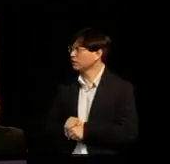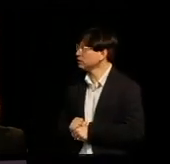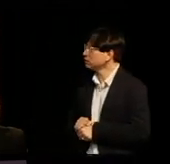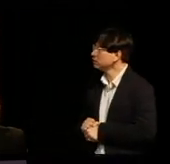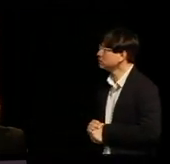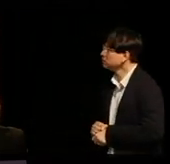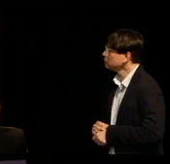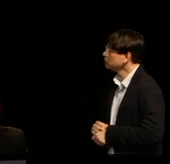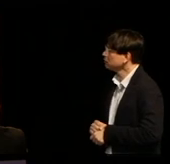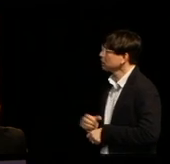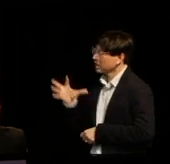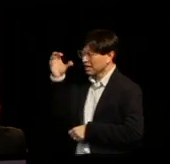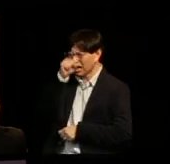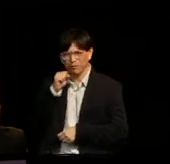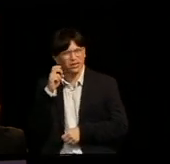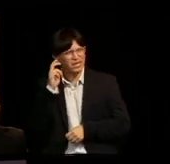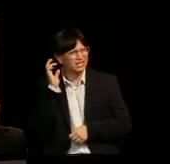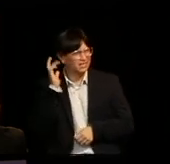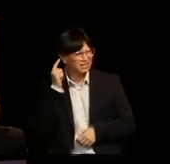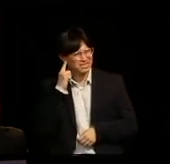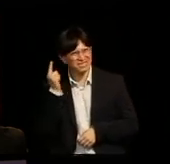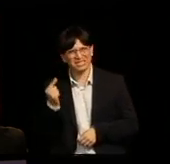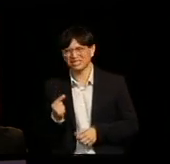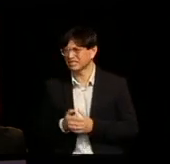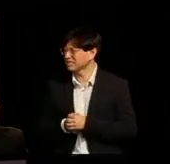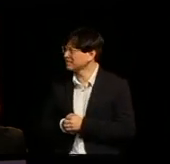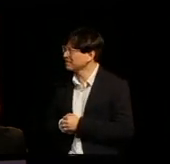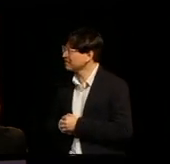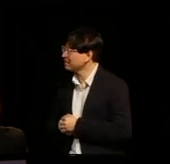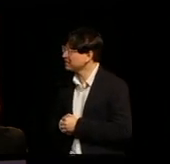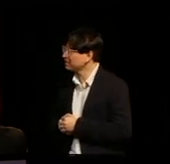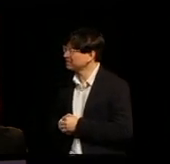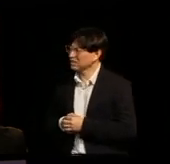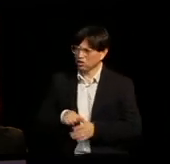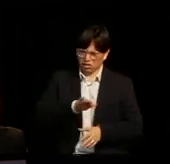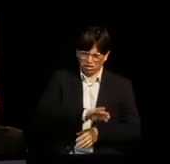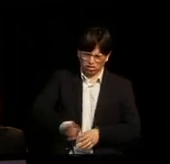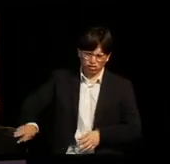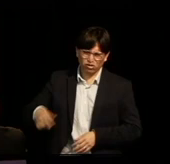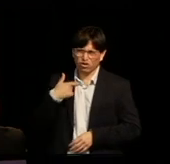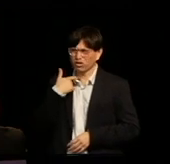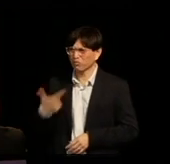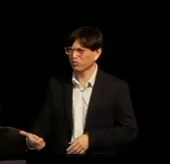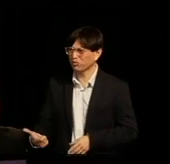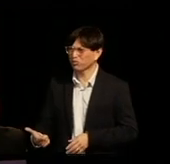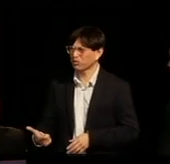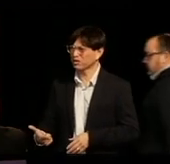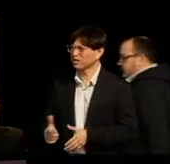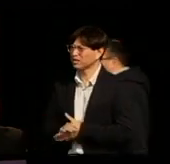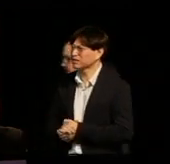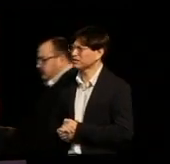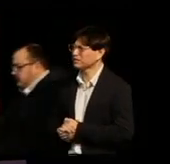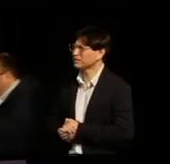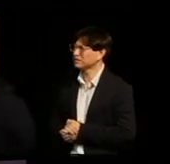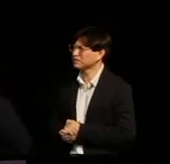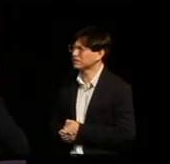tanto capita di sentire anche per esempio situ di esclusione dai sacramenti dovute a un